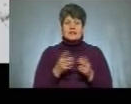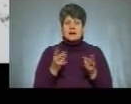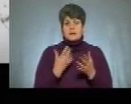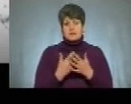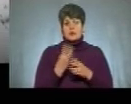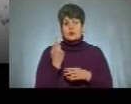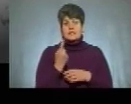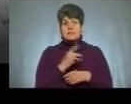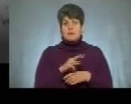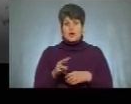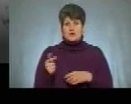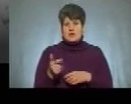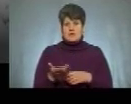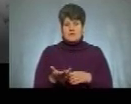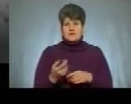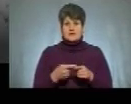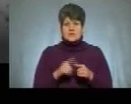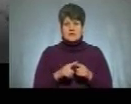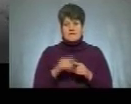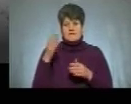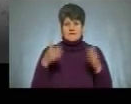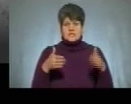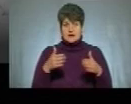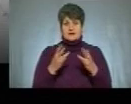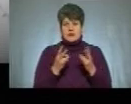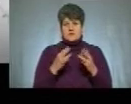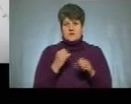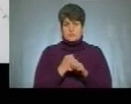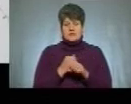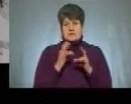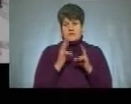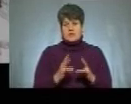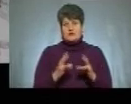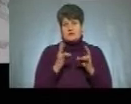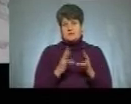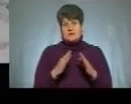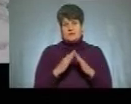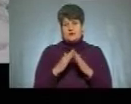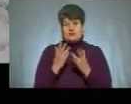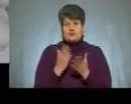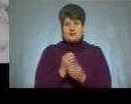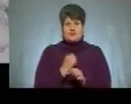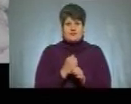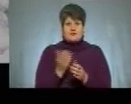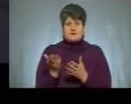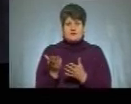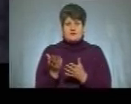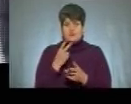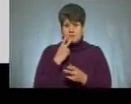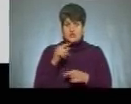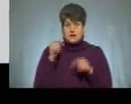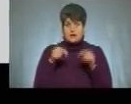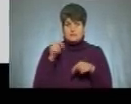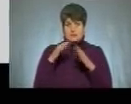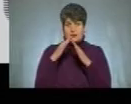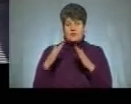1 мільйон гривень. Фасади потрібно теж обов'язково зробити, бо це аварійно небезпечна будівля стає. Бачите, оце все тече дах, щоб ви